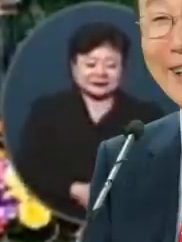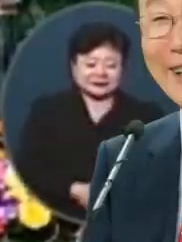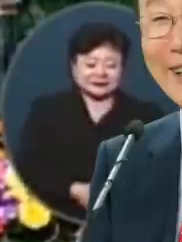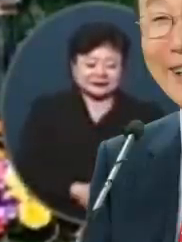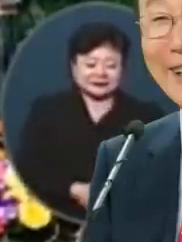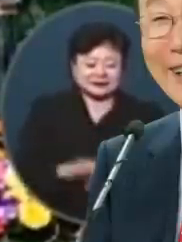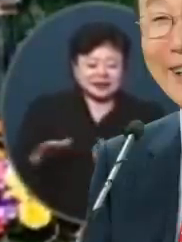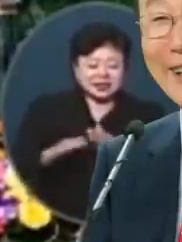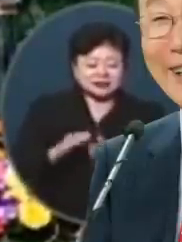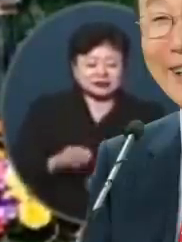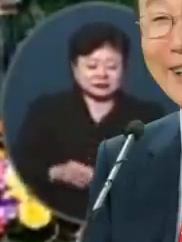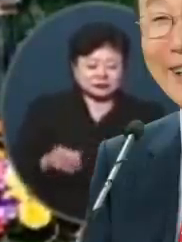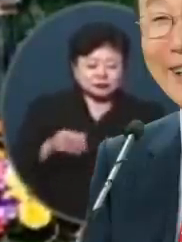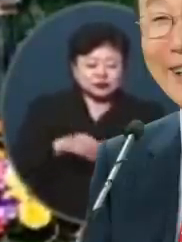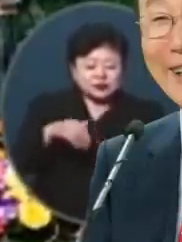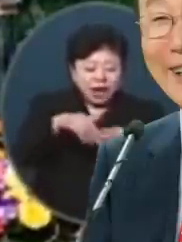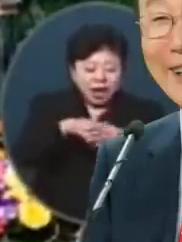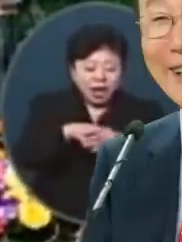가정문화원